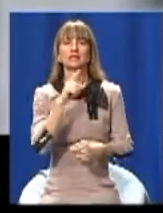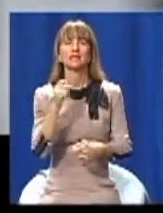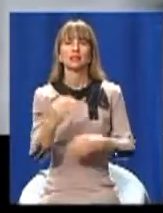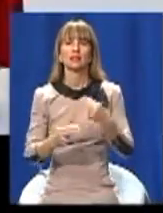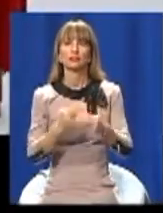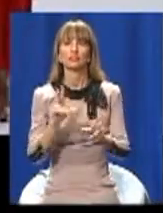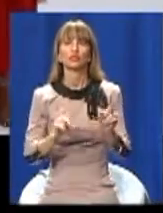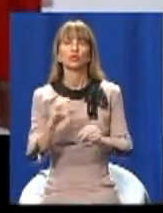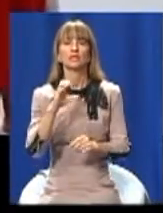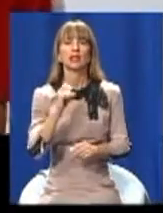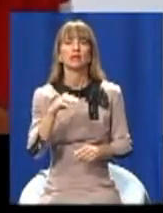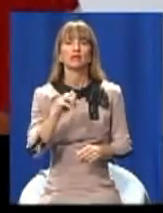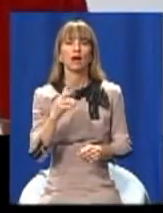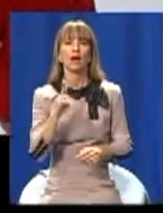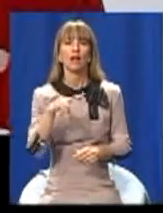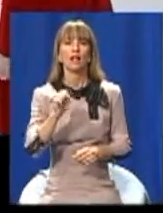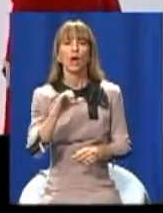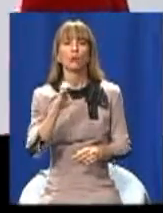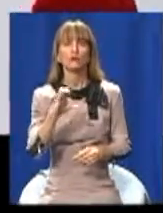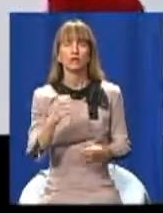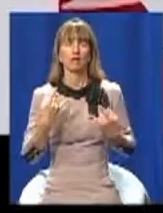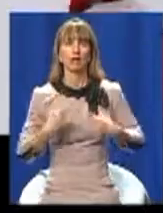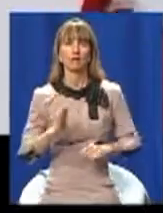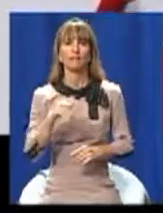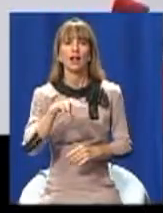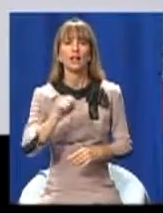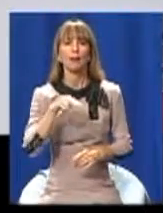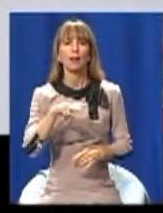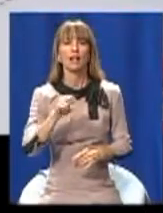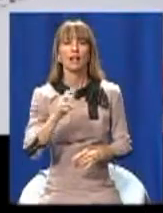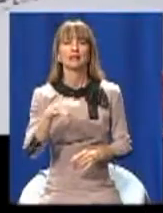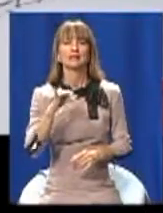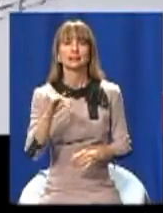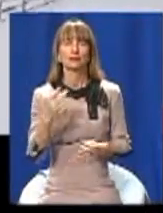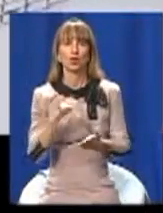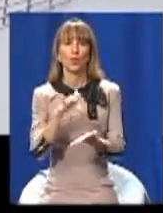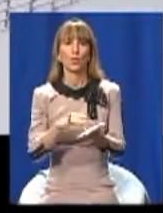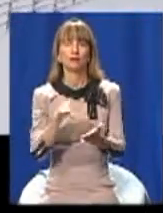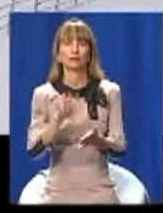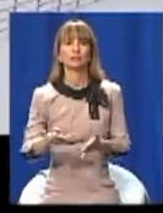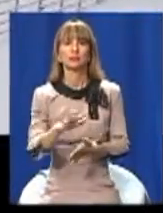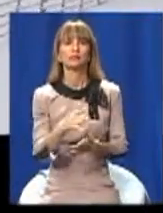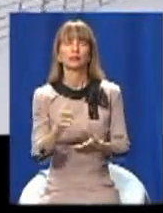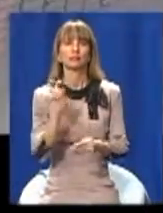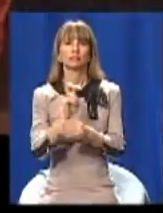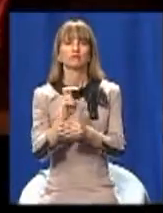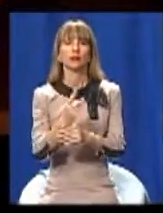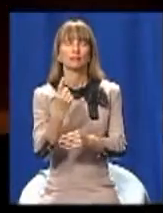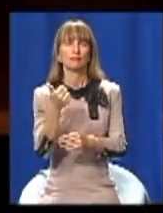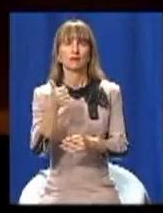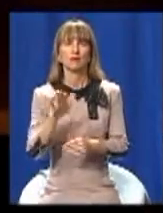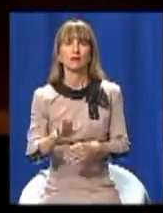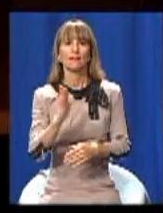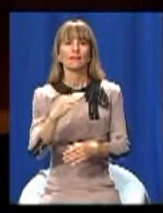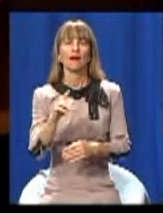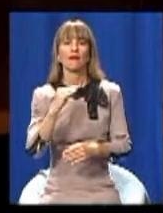традицією вважається, що Санта-Клаус народився в Лапландії. Місце проживання Санта-Клауса є одним з найбільш відвідуваних туристичних місць Фінляндії.